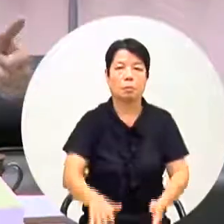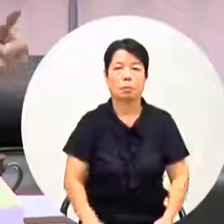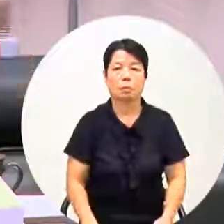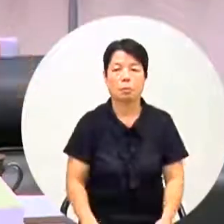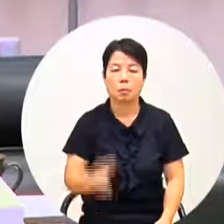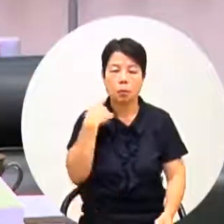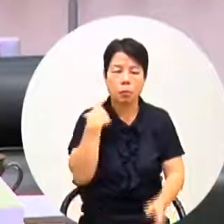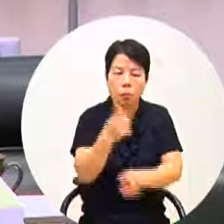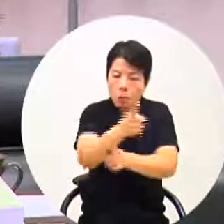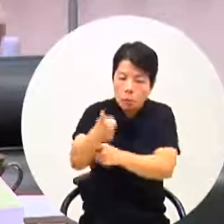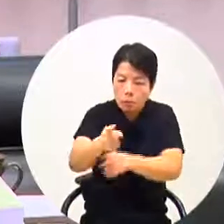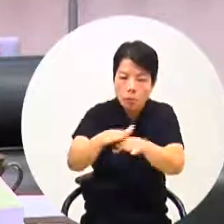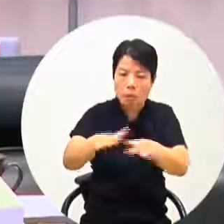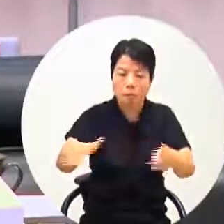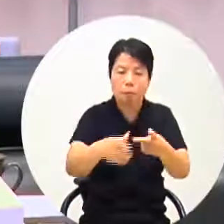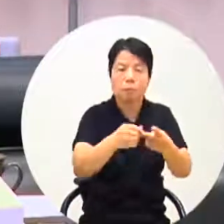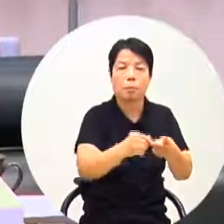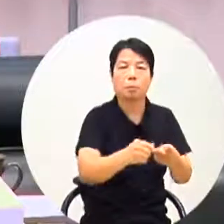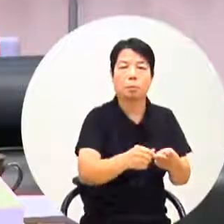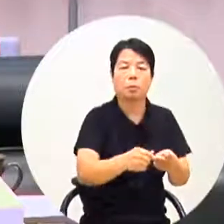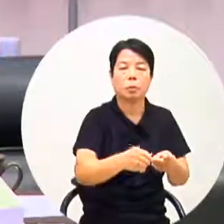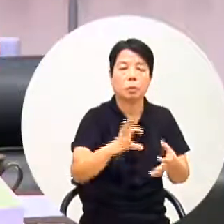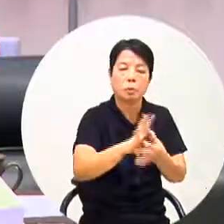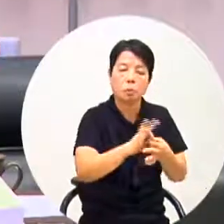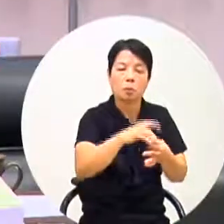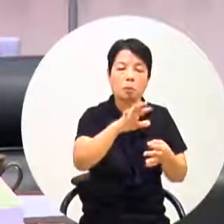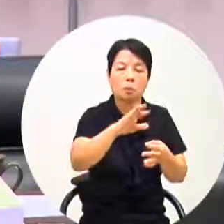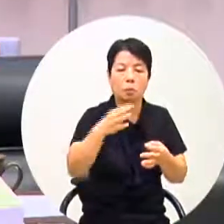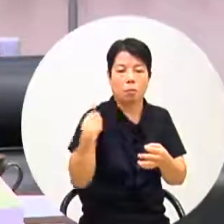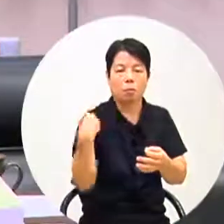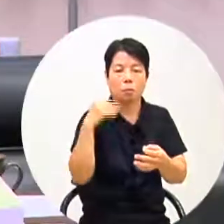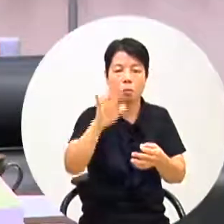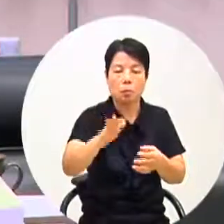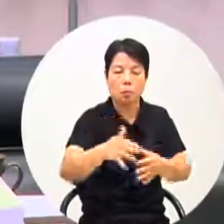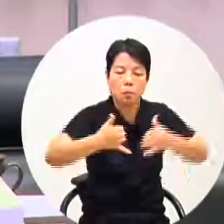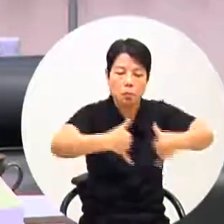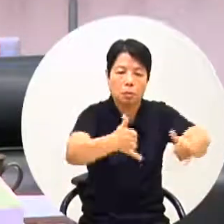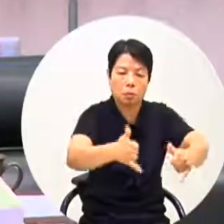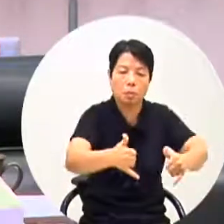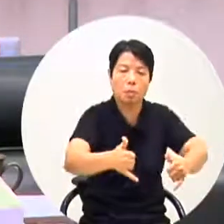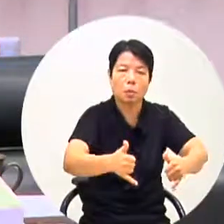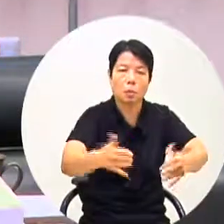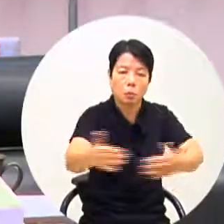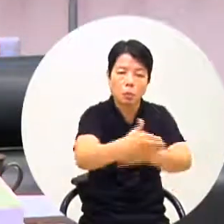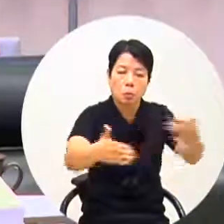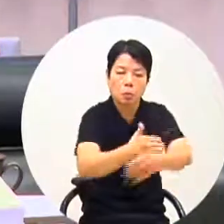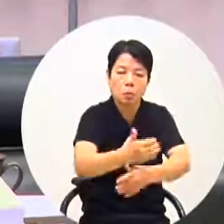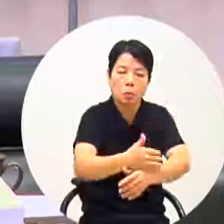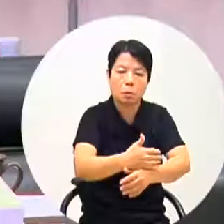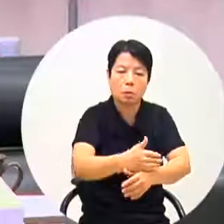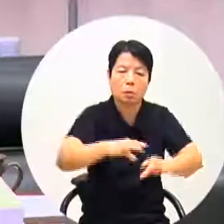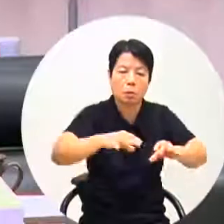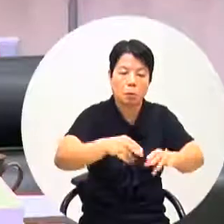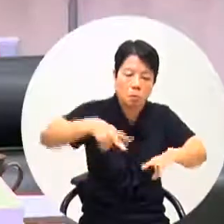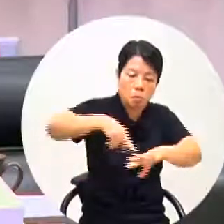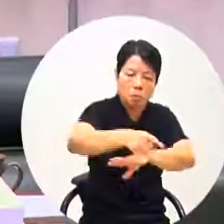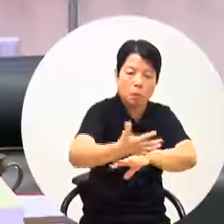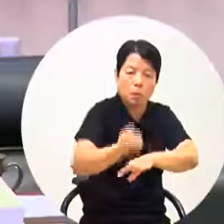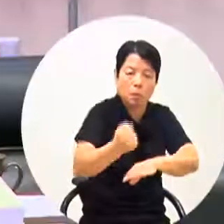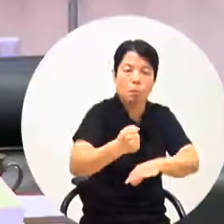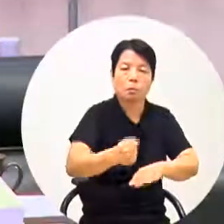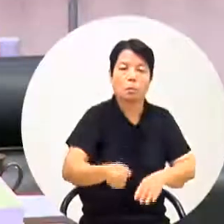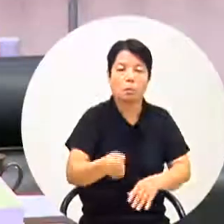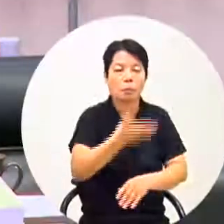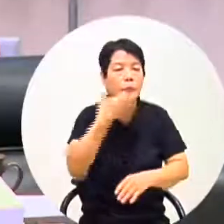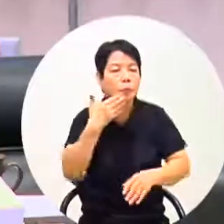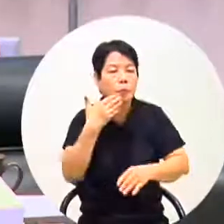消防安全，为了这个自由道路的公共通行地域权等等的权益，私人的财